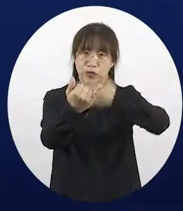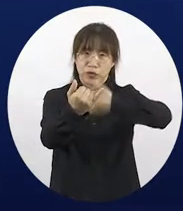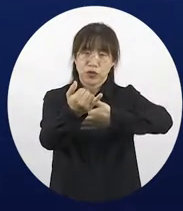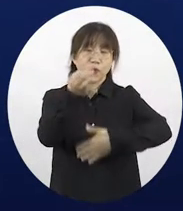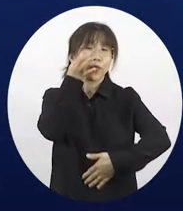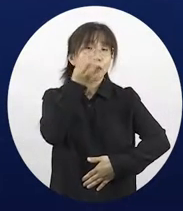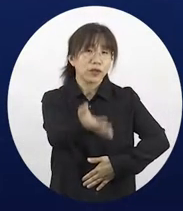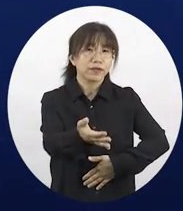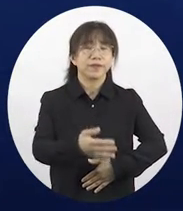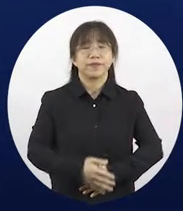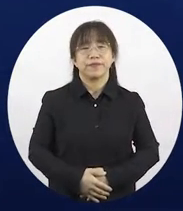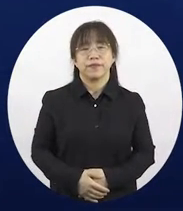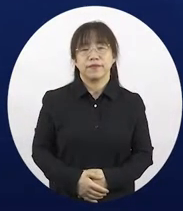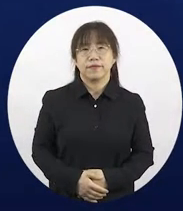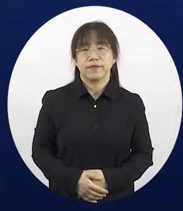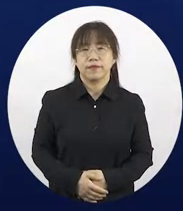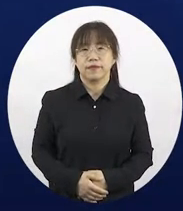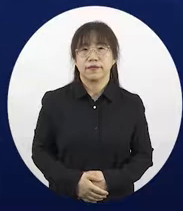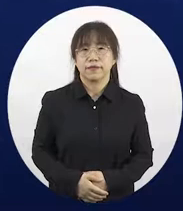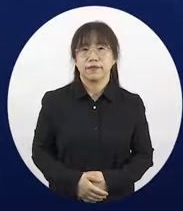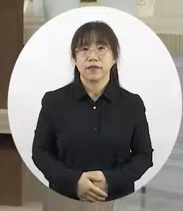유튜브 채널을 통해 방송됩니다